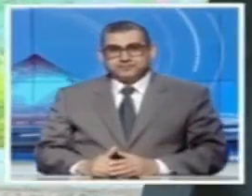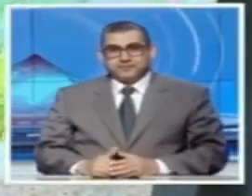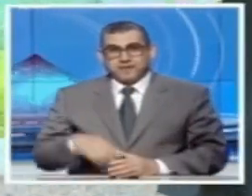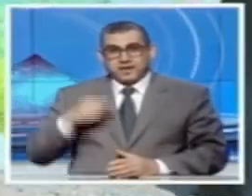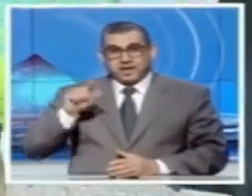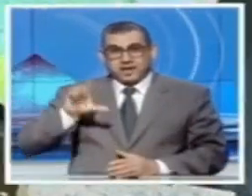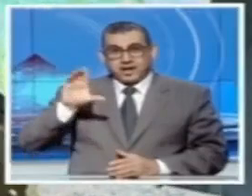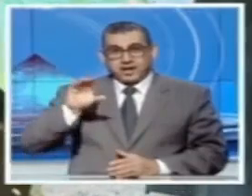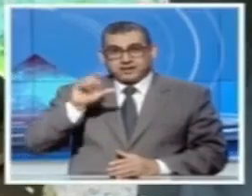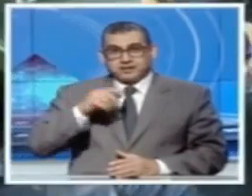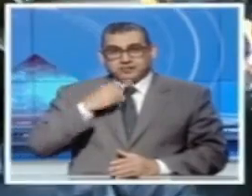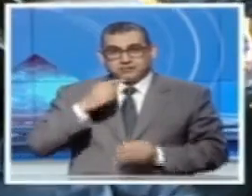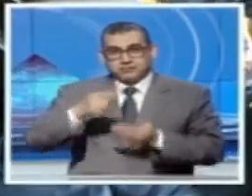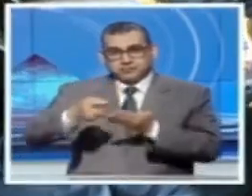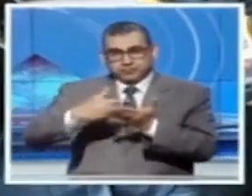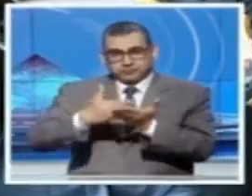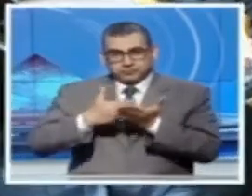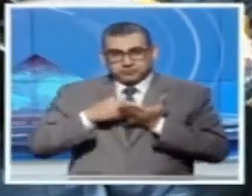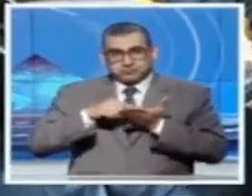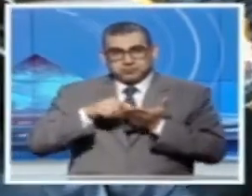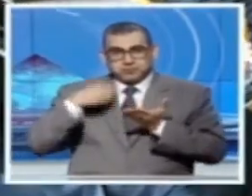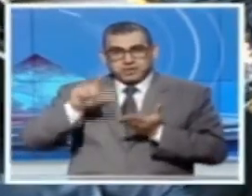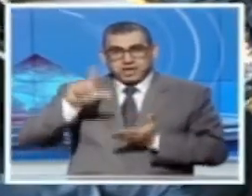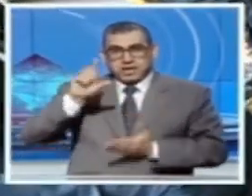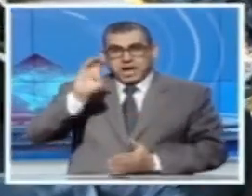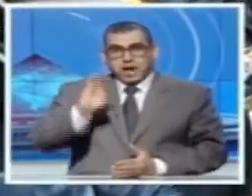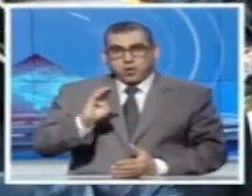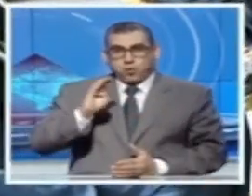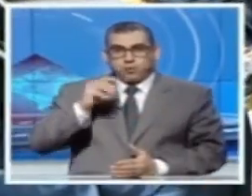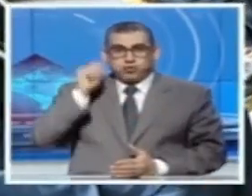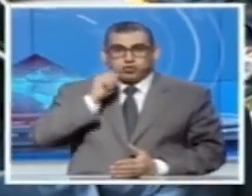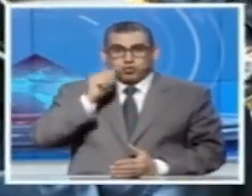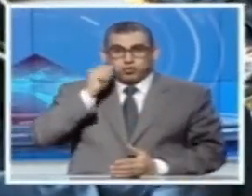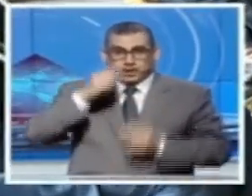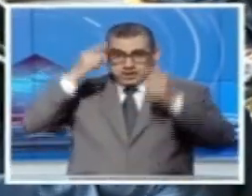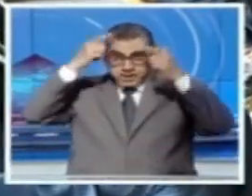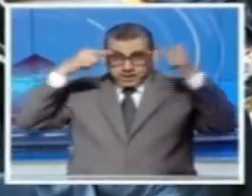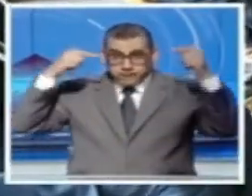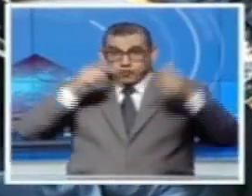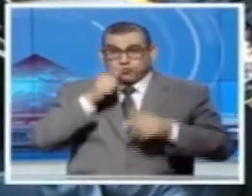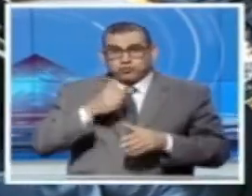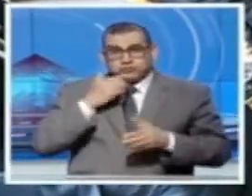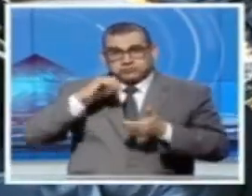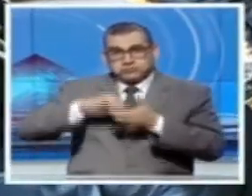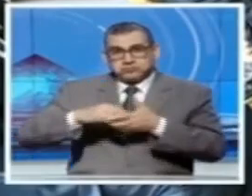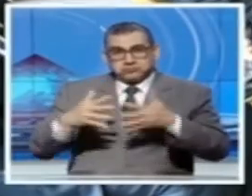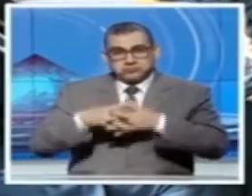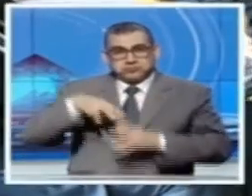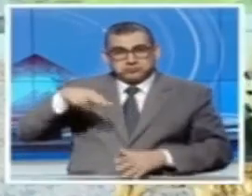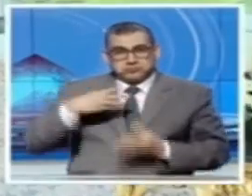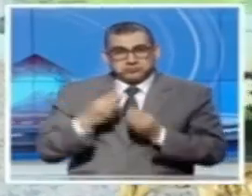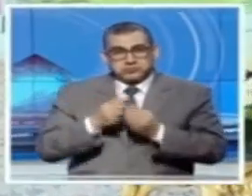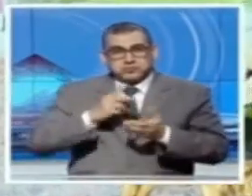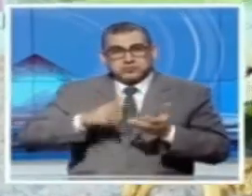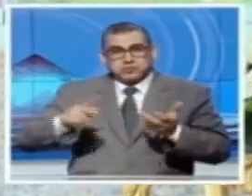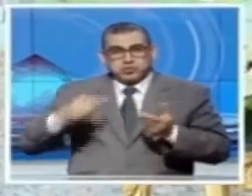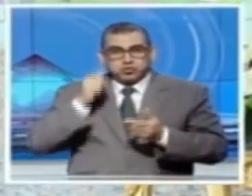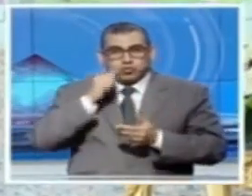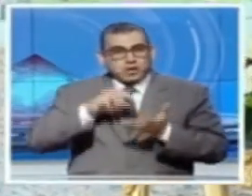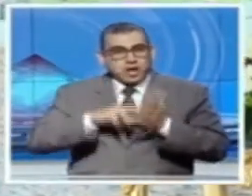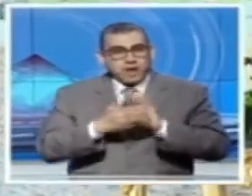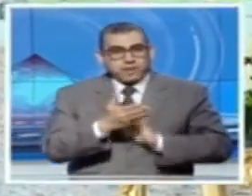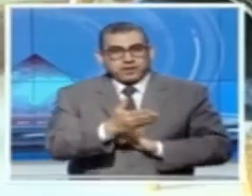الرئيس عبد الفتاح السيسي يتسلم رسالة من رئيس جنوب السودان سلفا كير حول العلاقات الثنائية وتطورات الأوضاع في السودان.